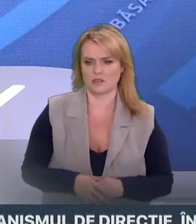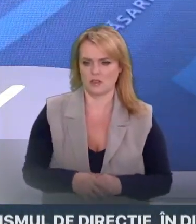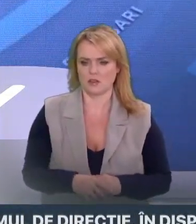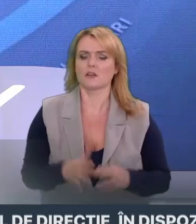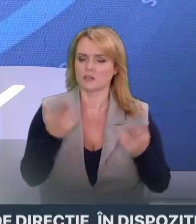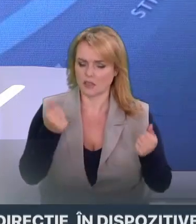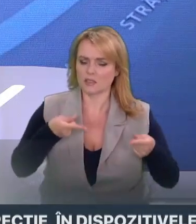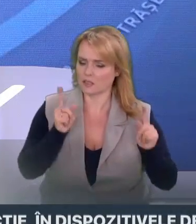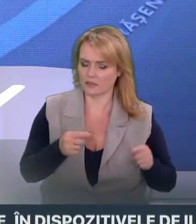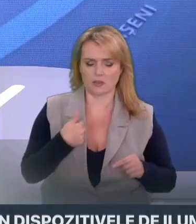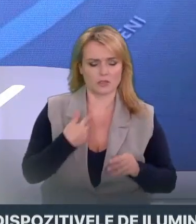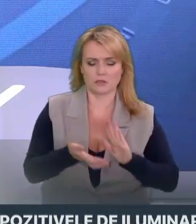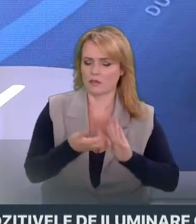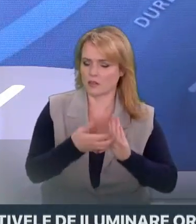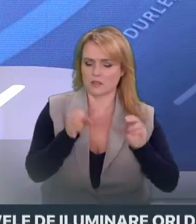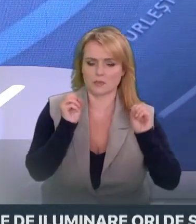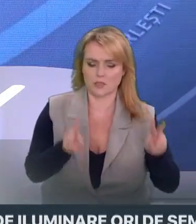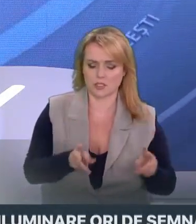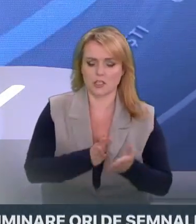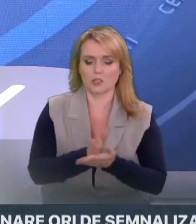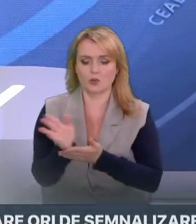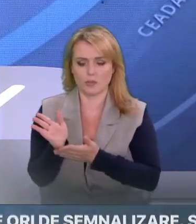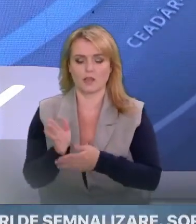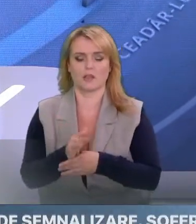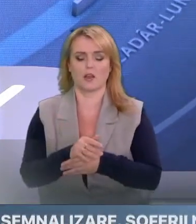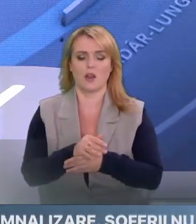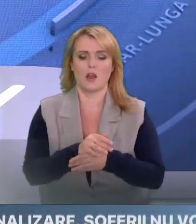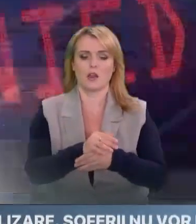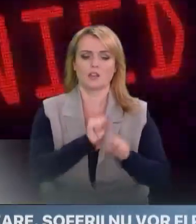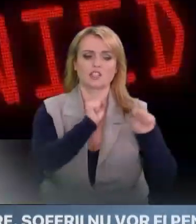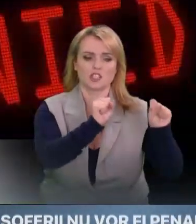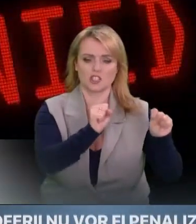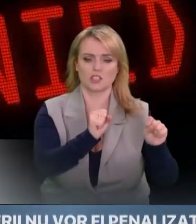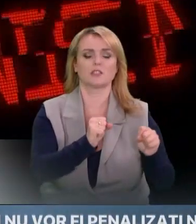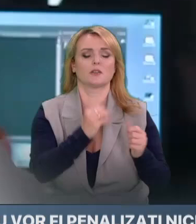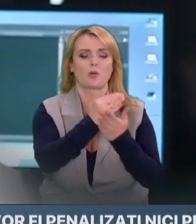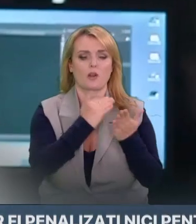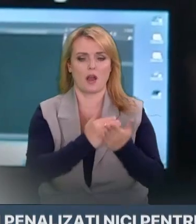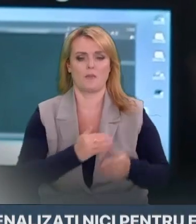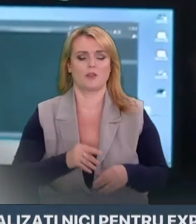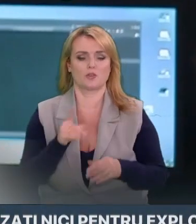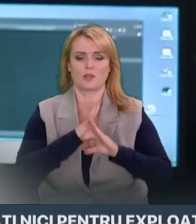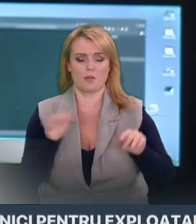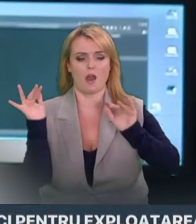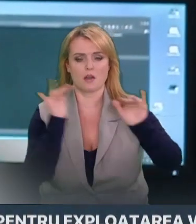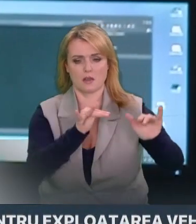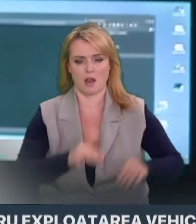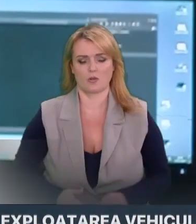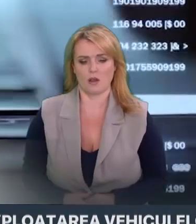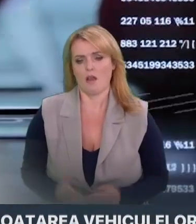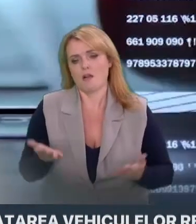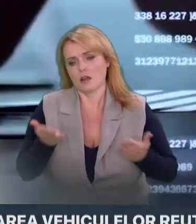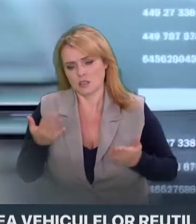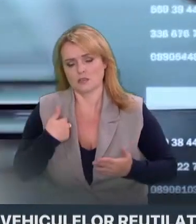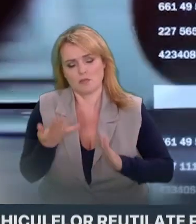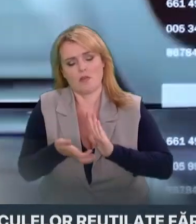unele lacune în acest domeniu, inclusiv în domeniul instruirii, că dacă nu instruim profesioniști în acest domeniu, sigur că ne confruntăm din ce în ce mai mult